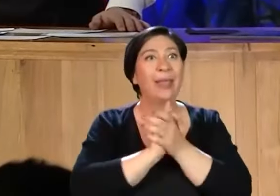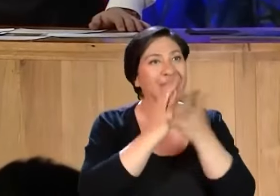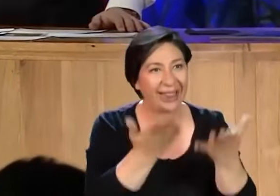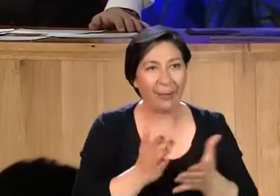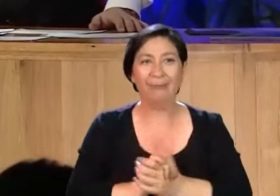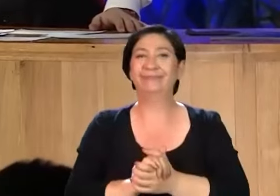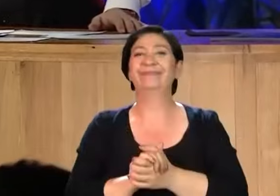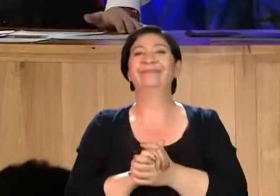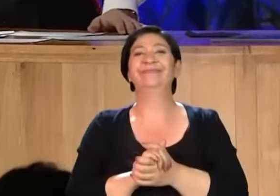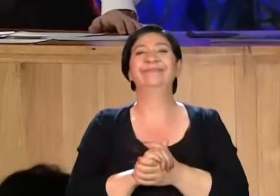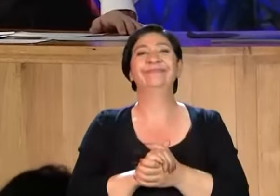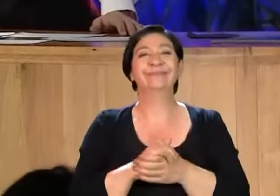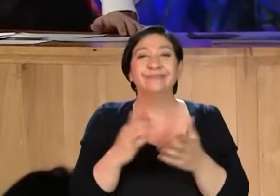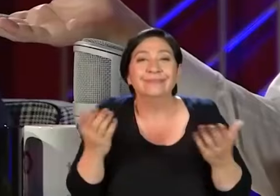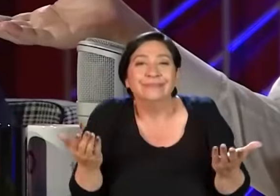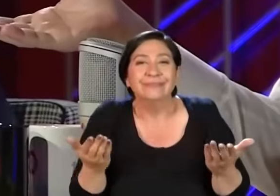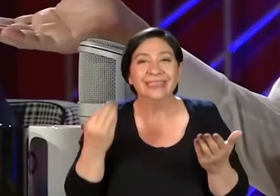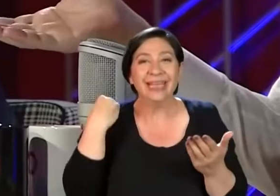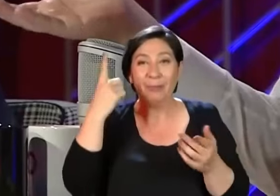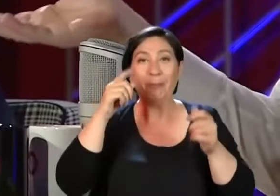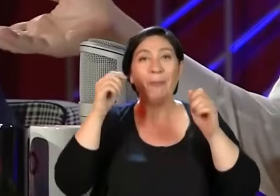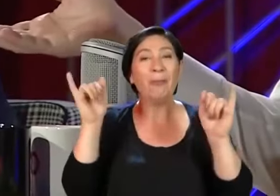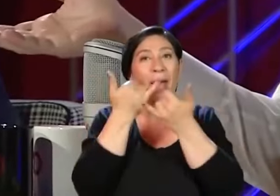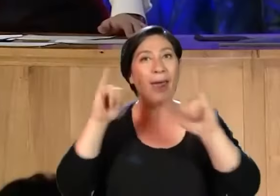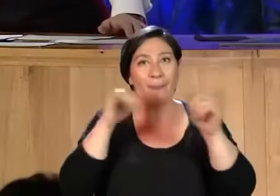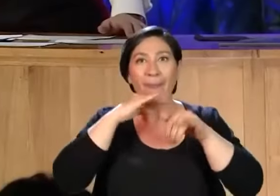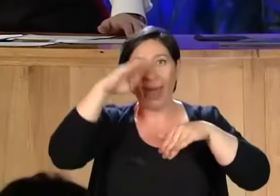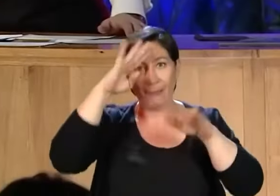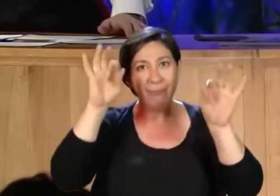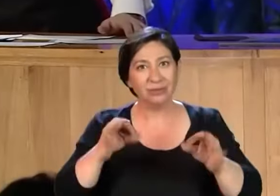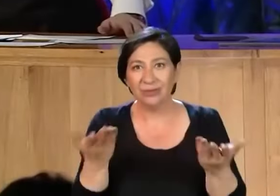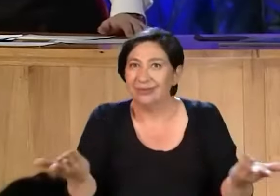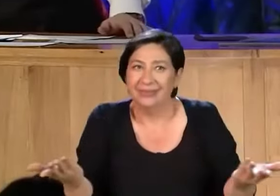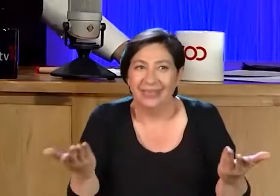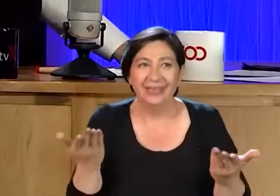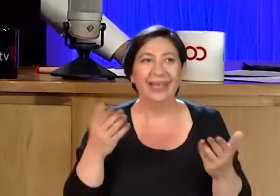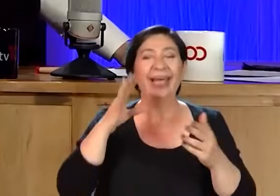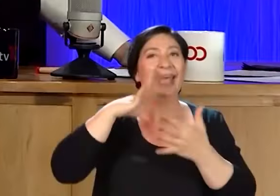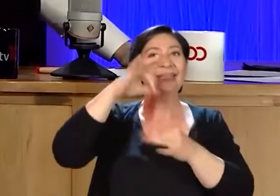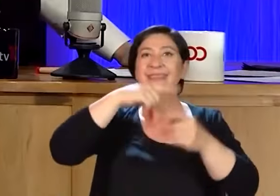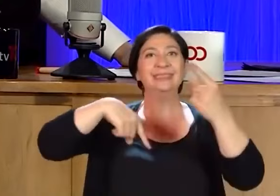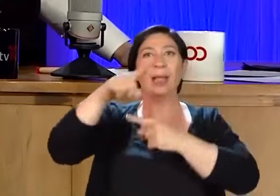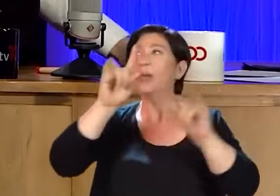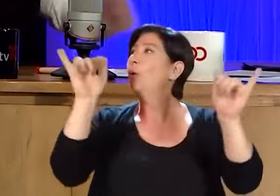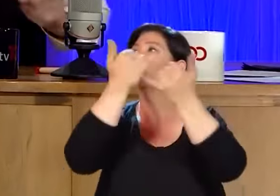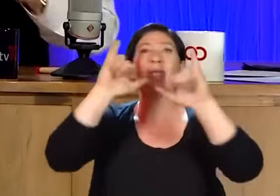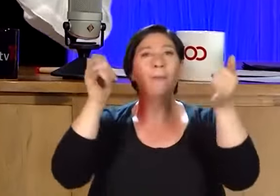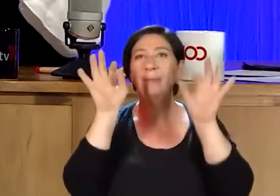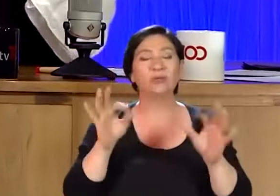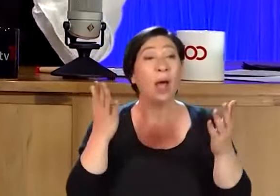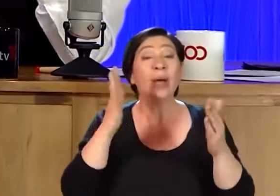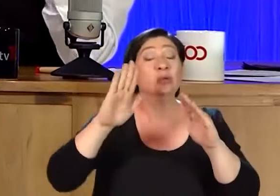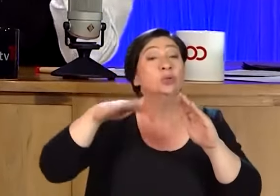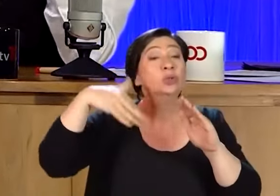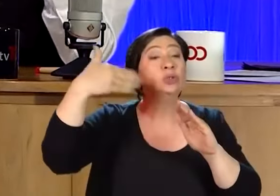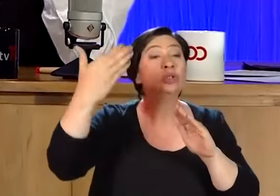ederim. Ya dedim yeni bir bayram mı çıktı? Bilmediğimiz bir bayram mı var? Yani bir insanlar bir mazbata kutlamasına gidiyor. Ama